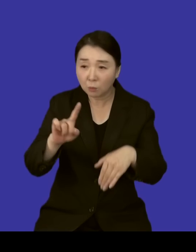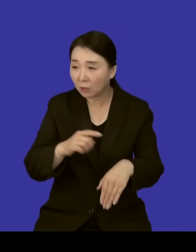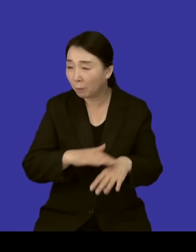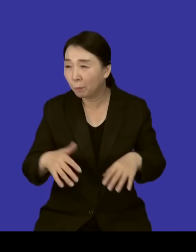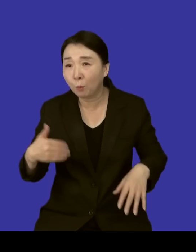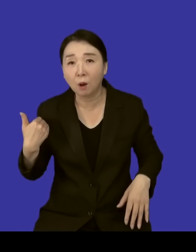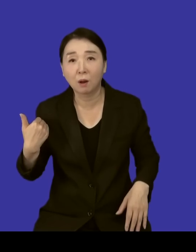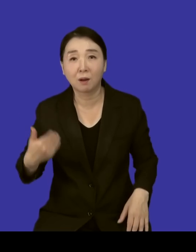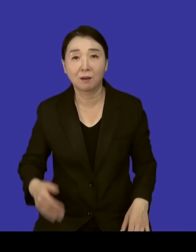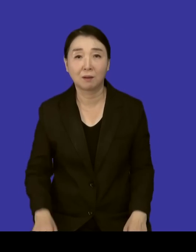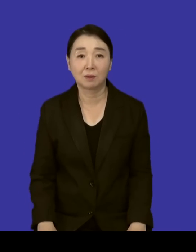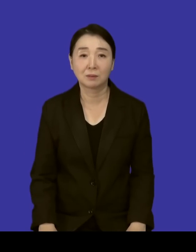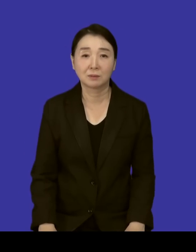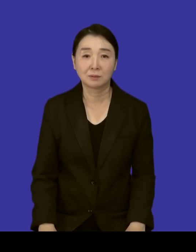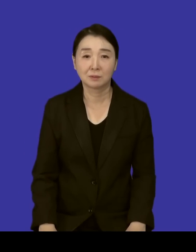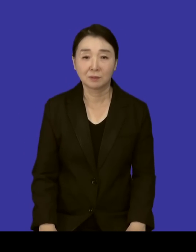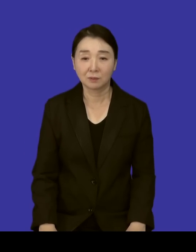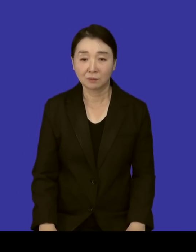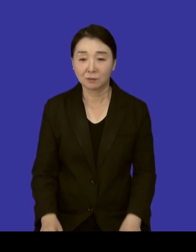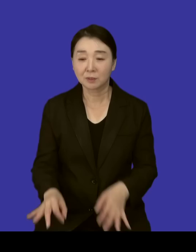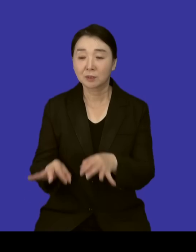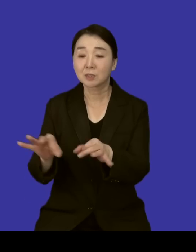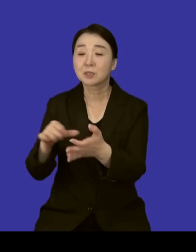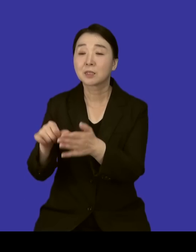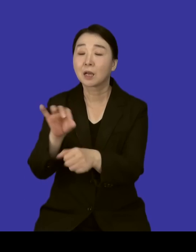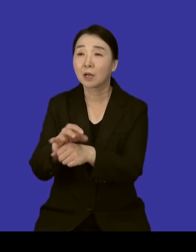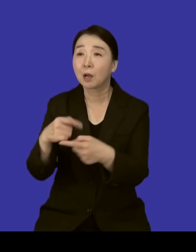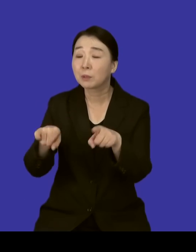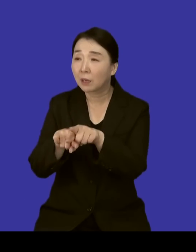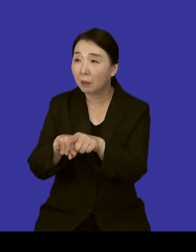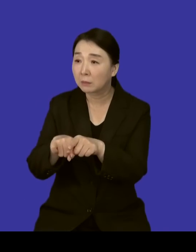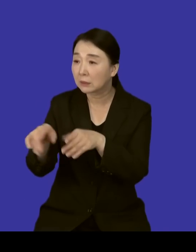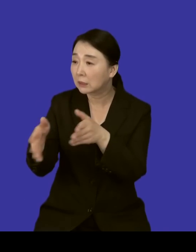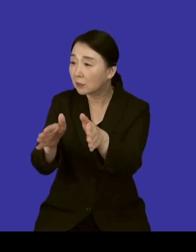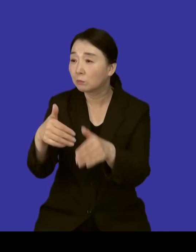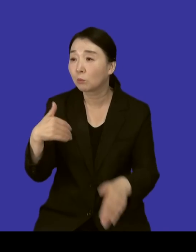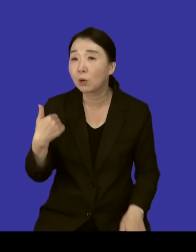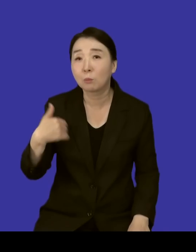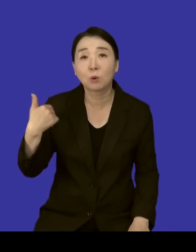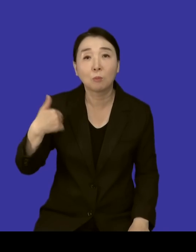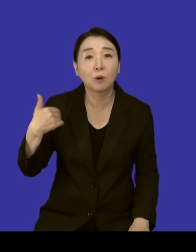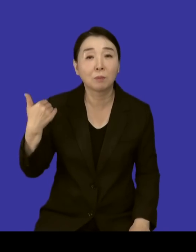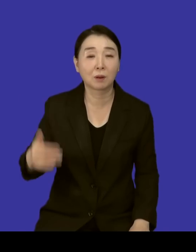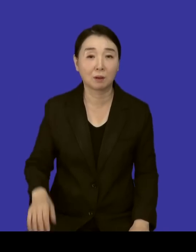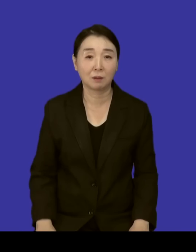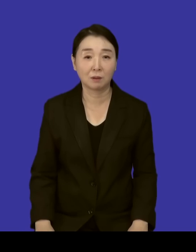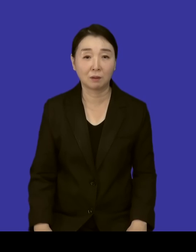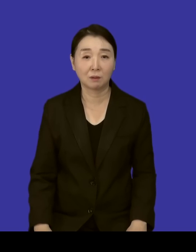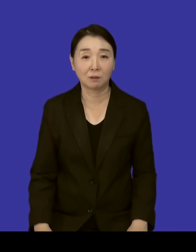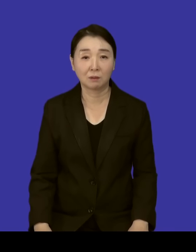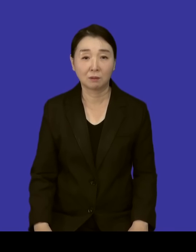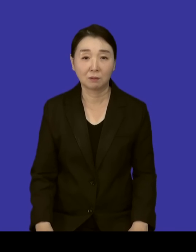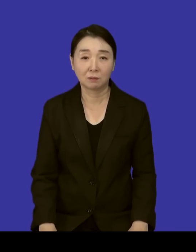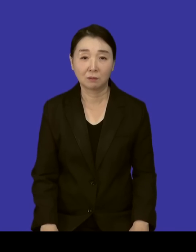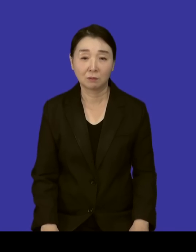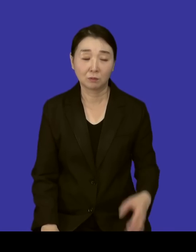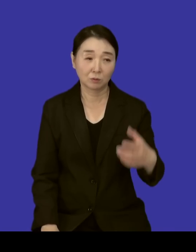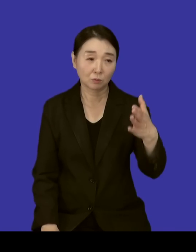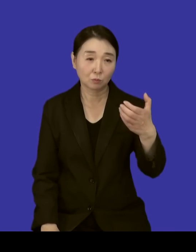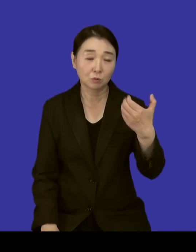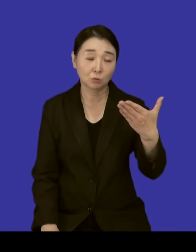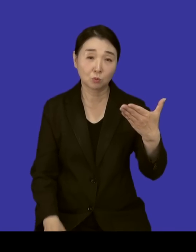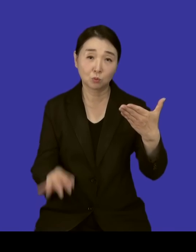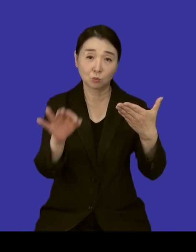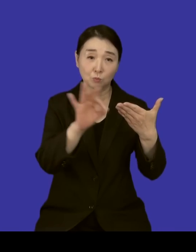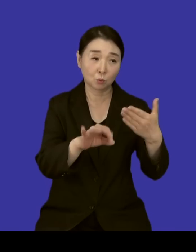몰라. 그 어쩌다 시장 같이 가면은 길도 몰라. 네. 맨날 몰라. 그 모르는 거 99% 잘하는데